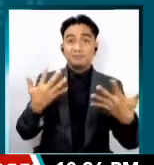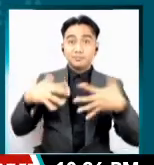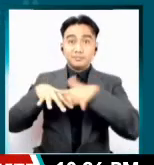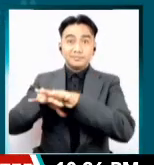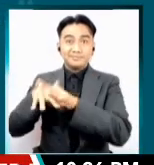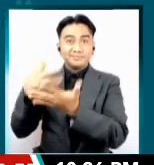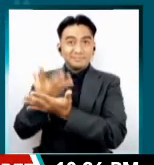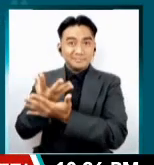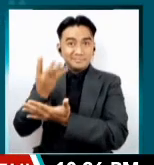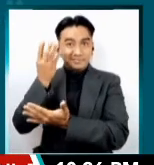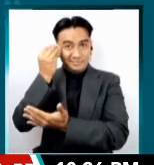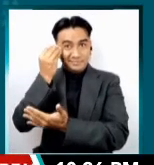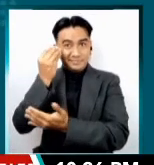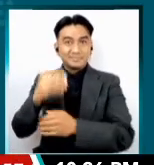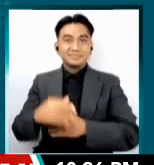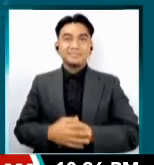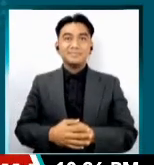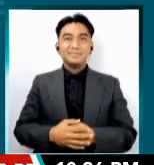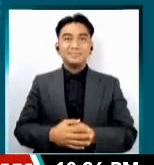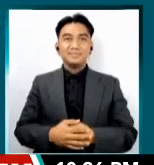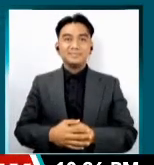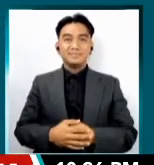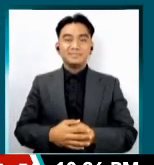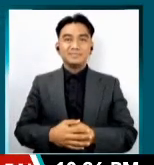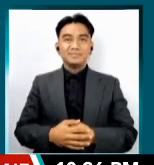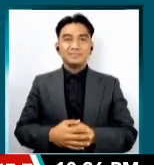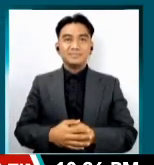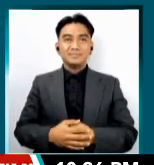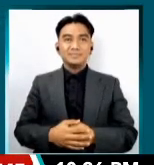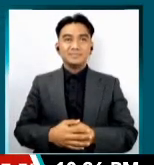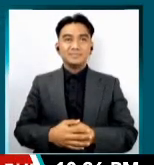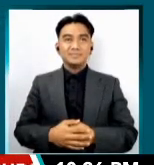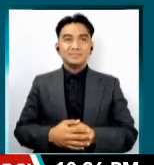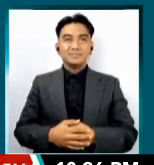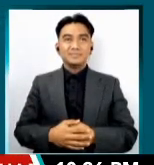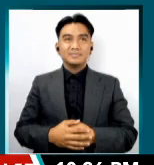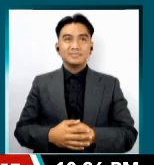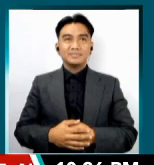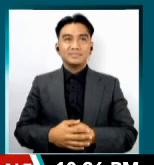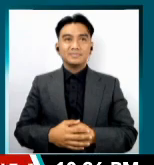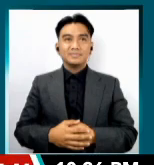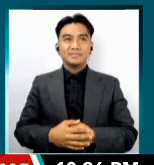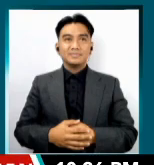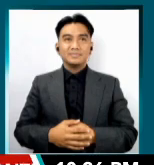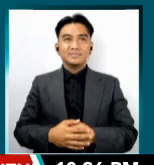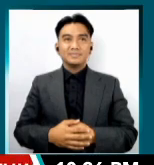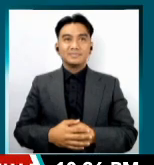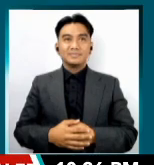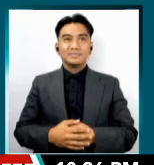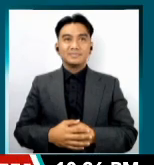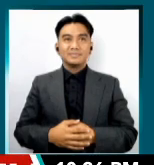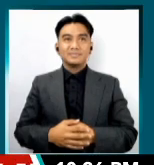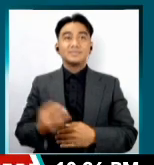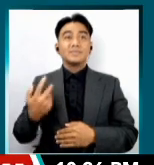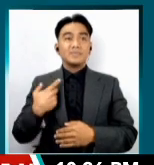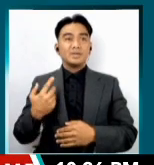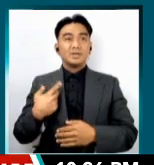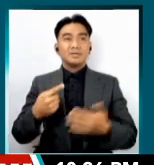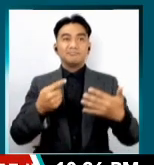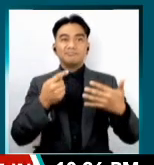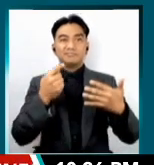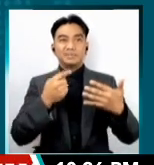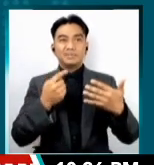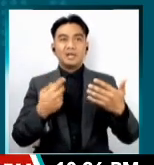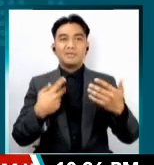na dinagrowing nating star ay bilog? Ang star between ay isang 3D object kaya ang tunay nitong hugis ay spherical